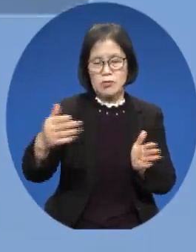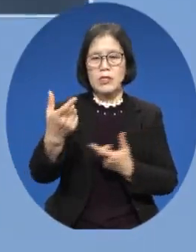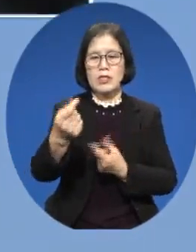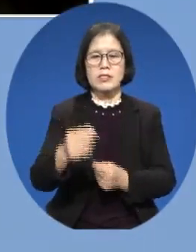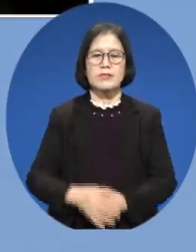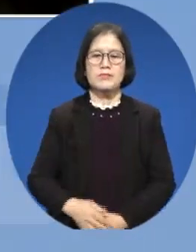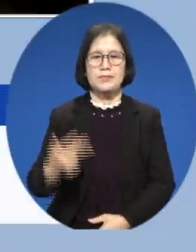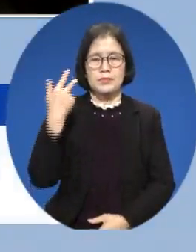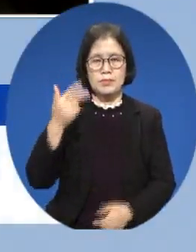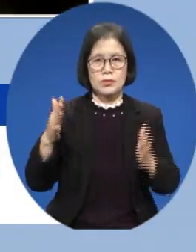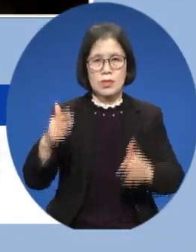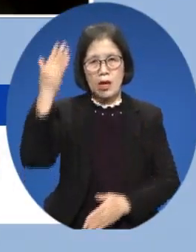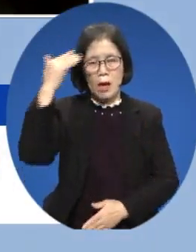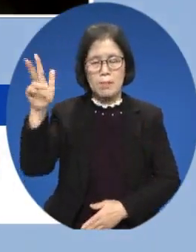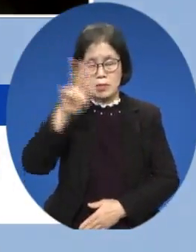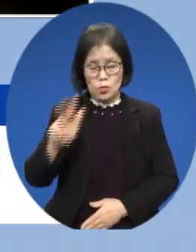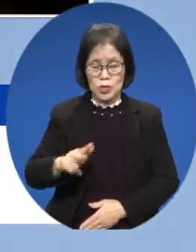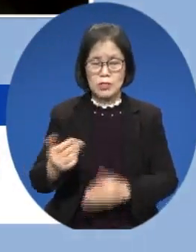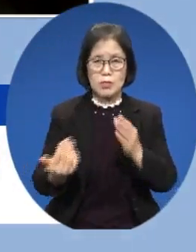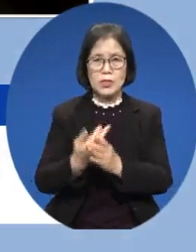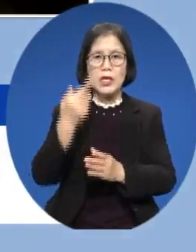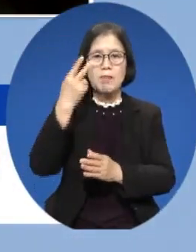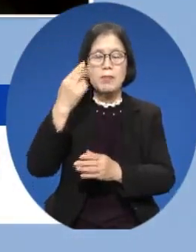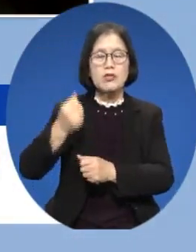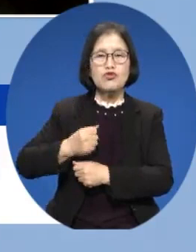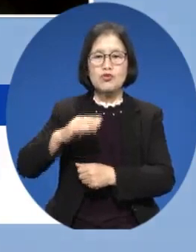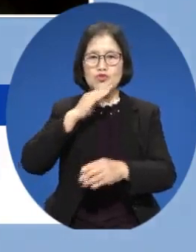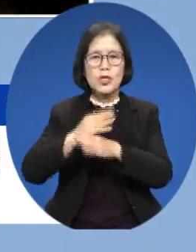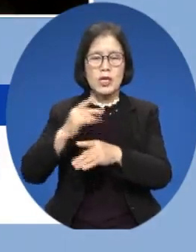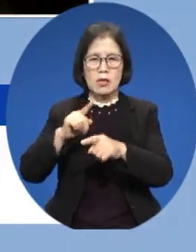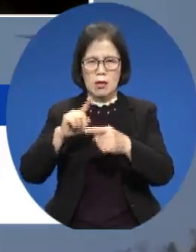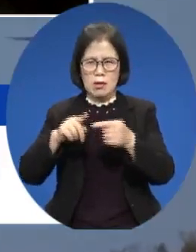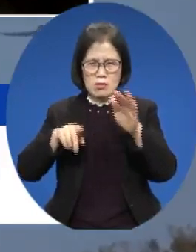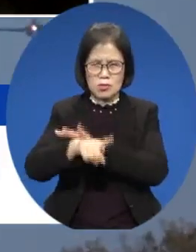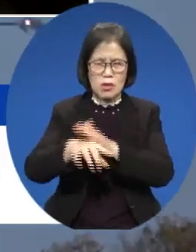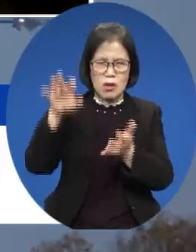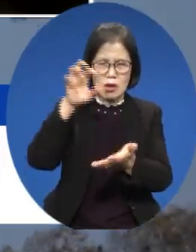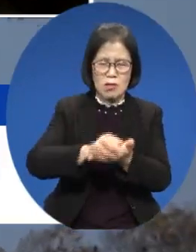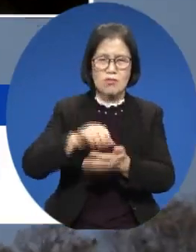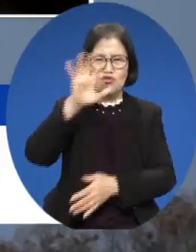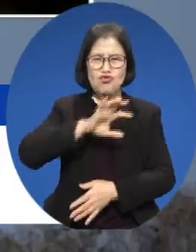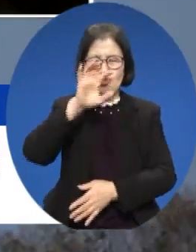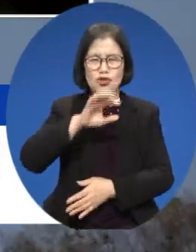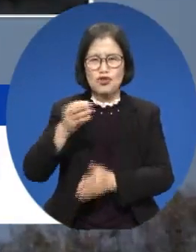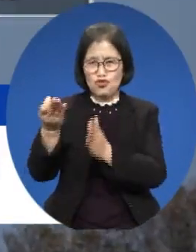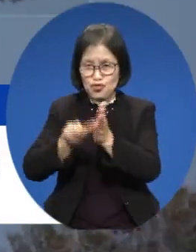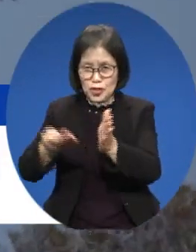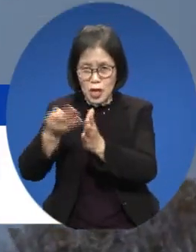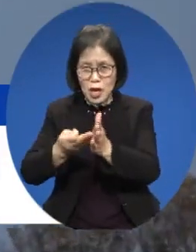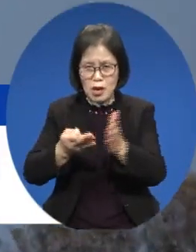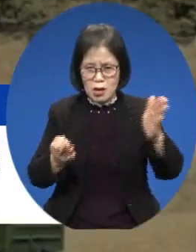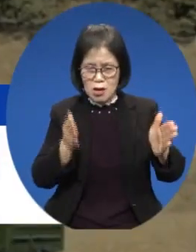지난주 내내 한반도 이뤄내 서 벌어진 미군의 2 북한에 대한 선택 확 역 훈련에 플랫폼이 꾼 상기 진데 그런 bomb